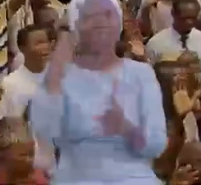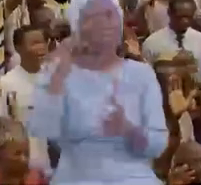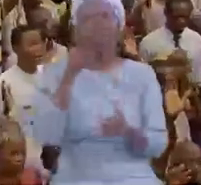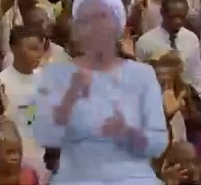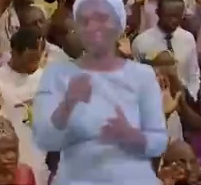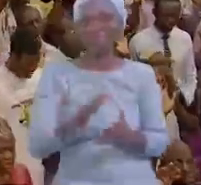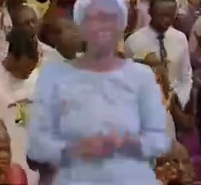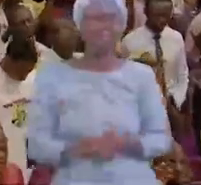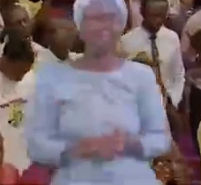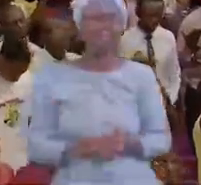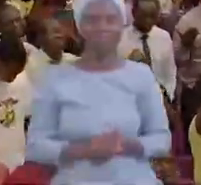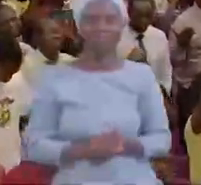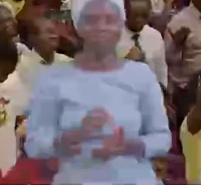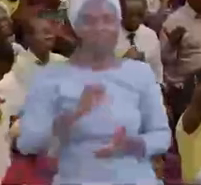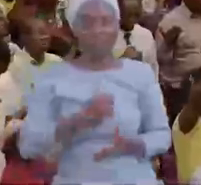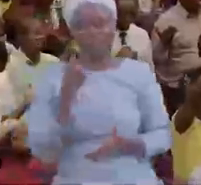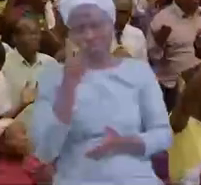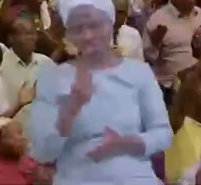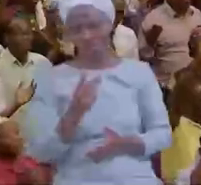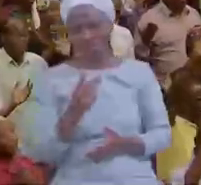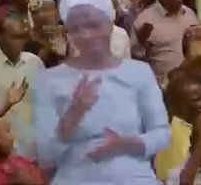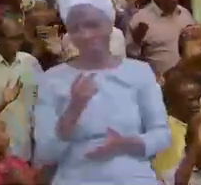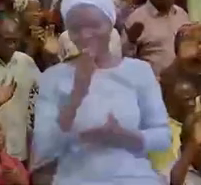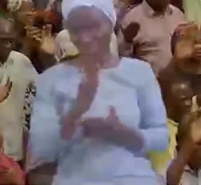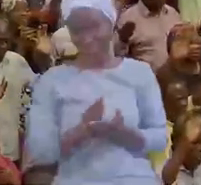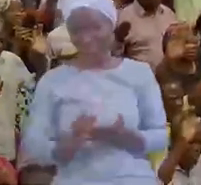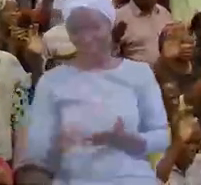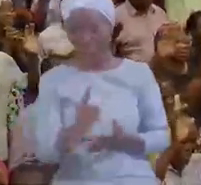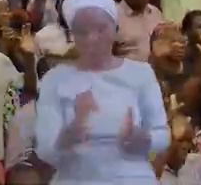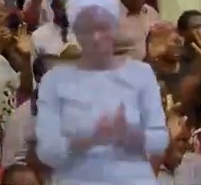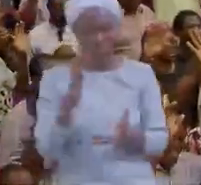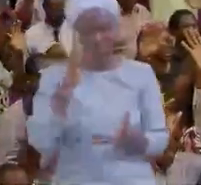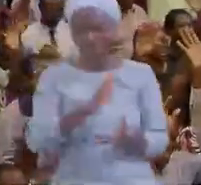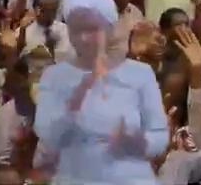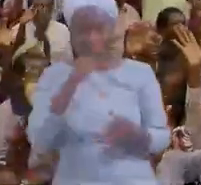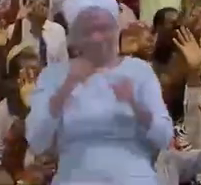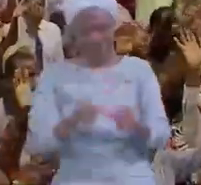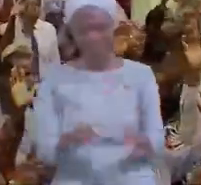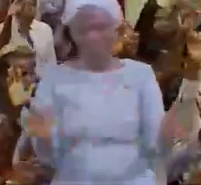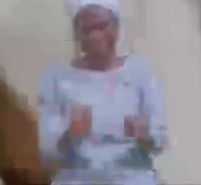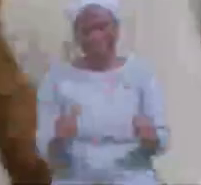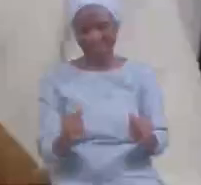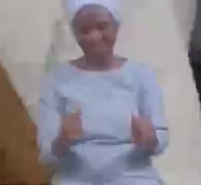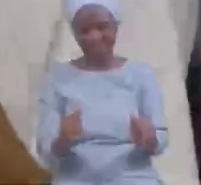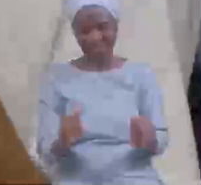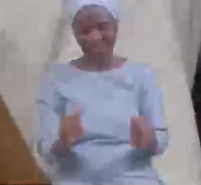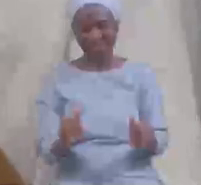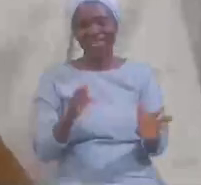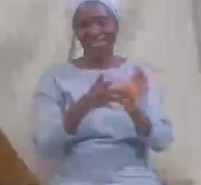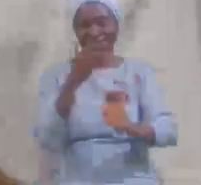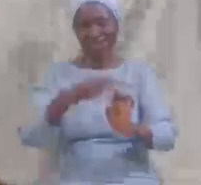Je vois quelqu'un qui ne va plus demeurer le même.